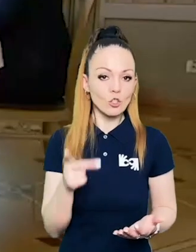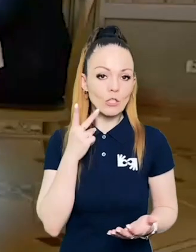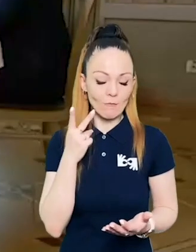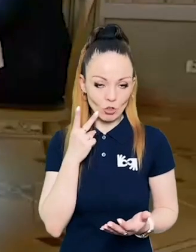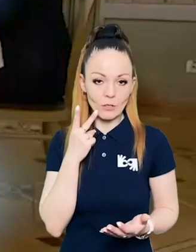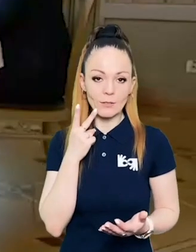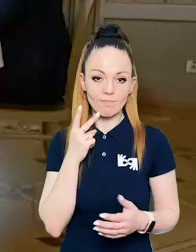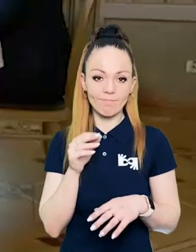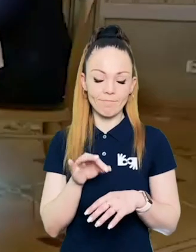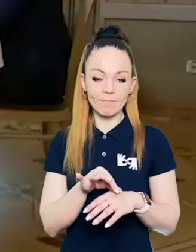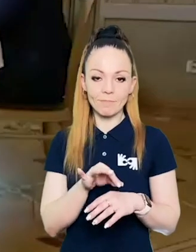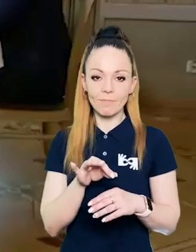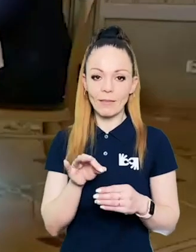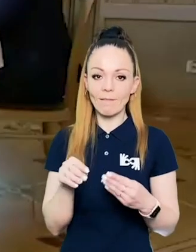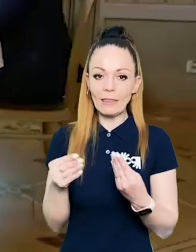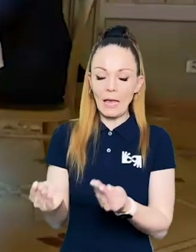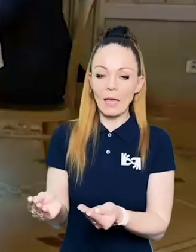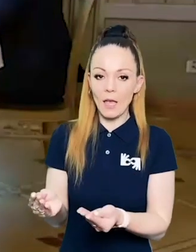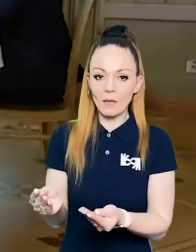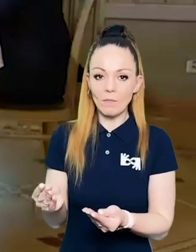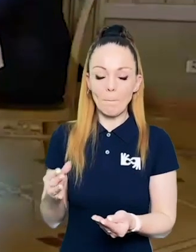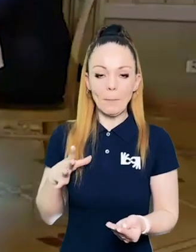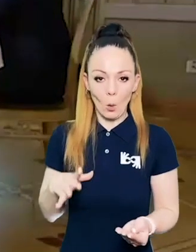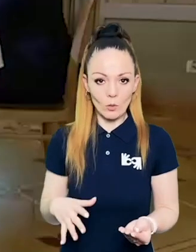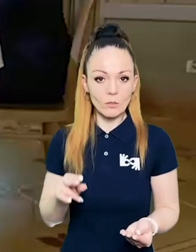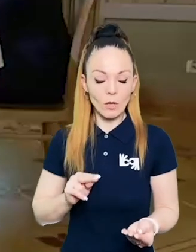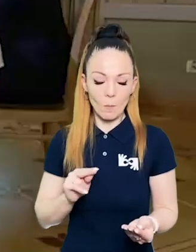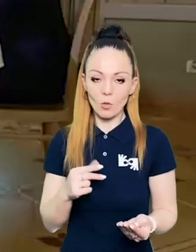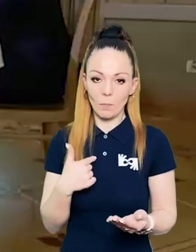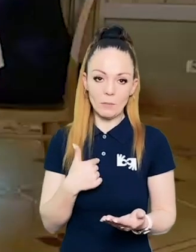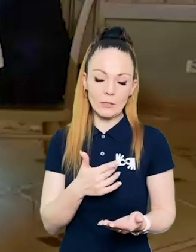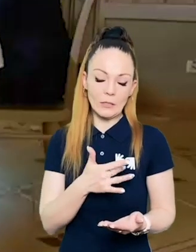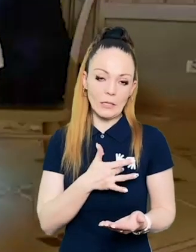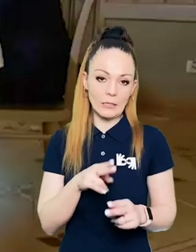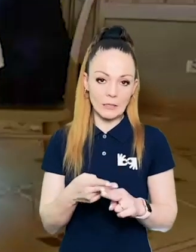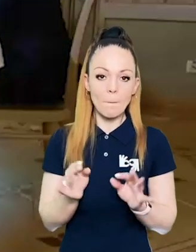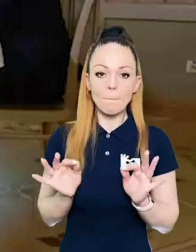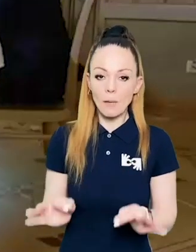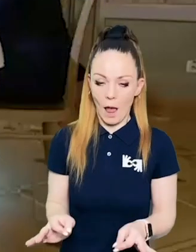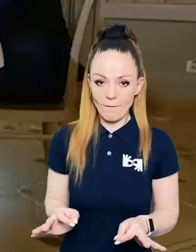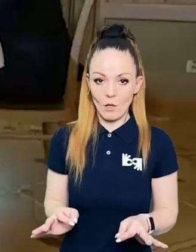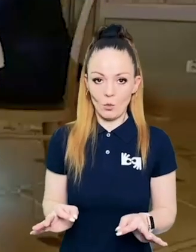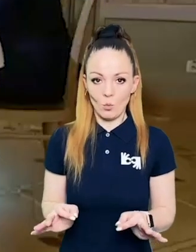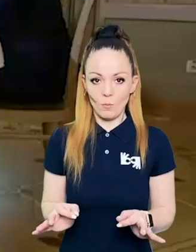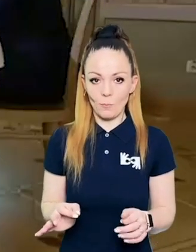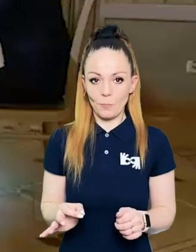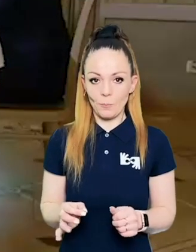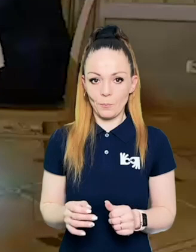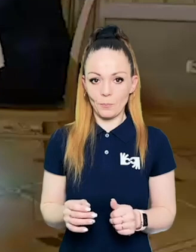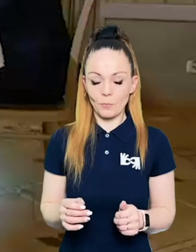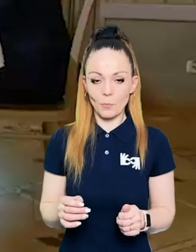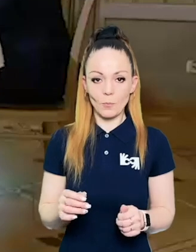завжди видає, як проходить ця робота. Мені здається, це правильна